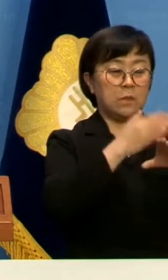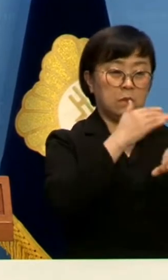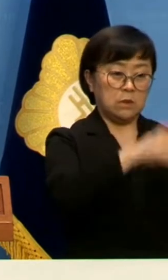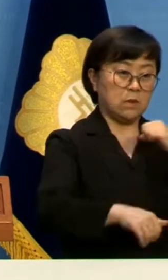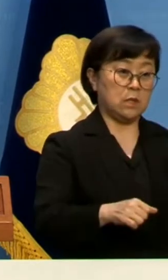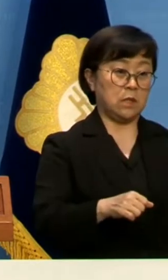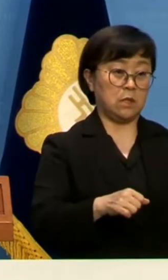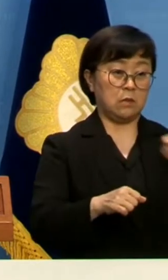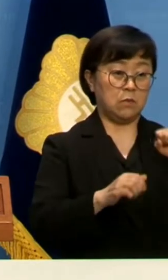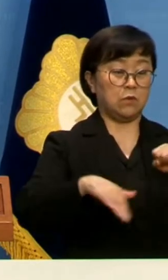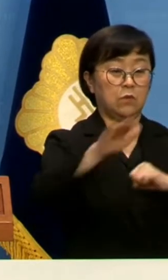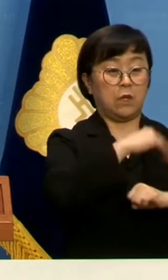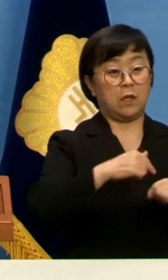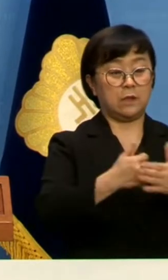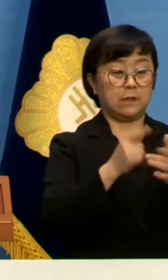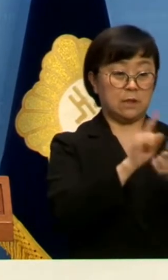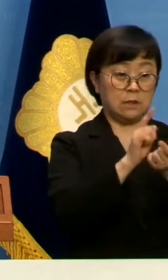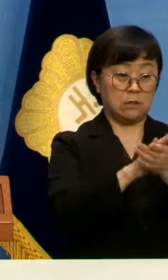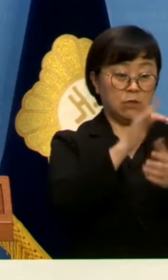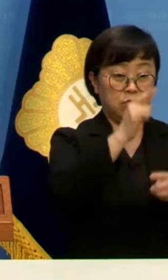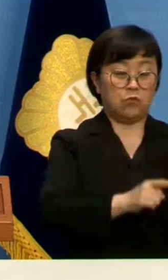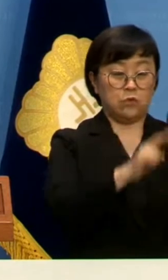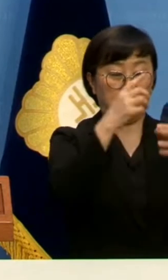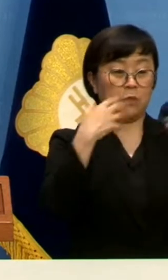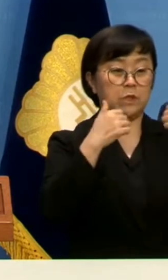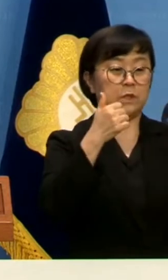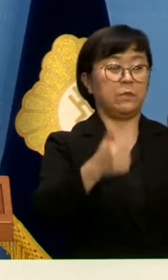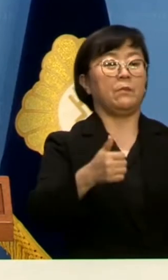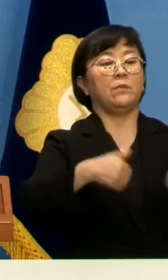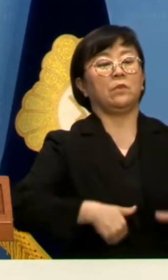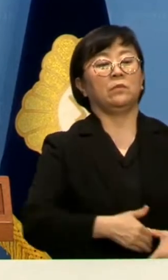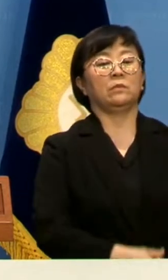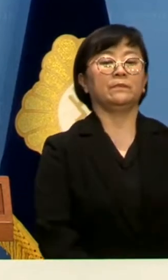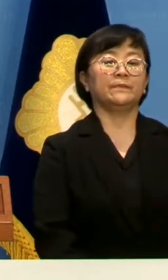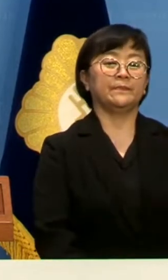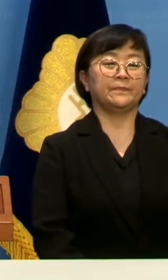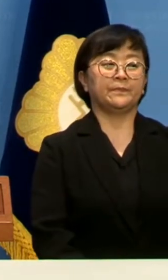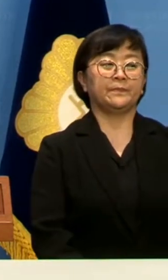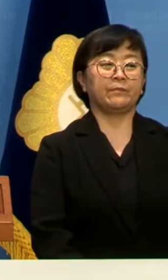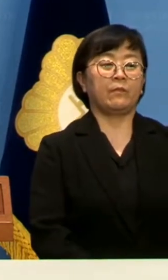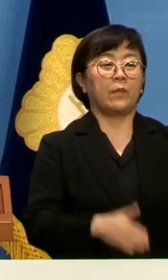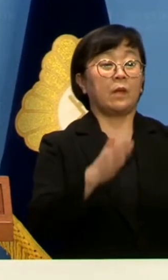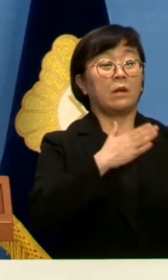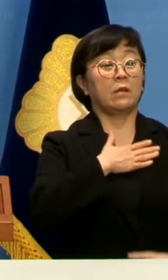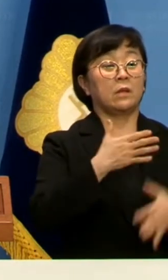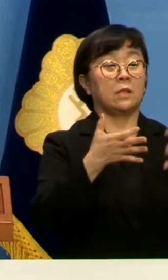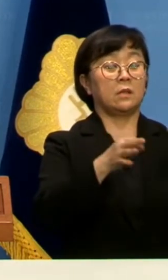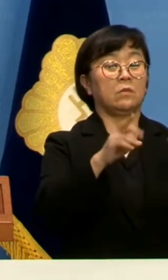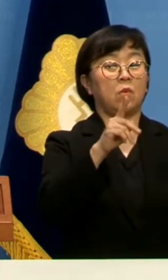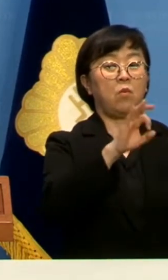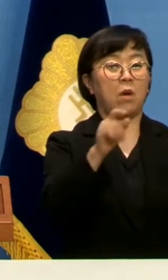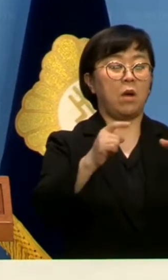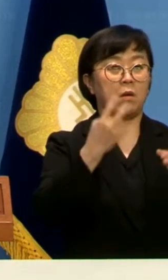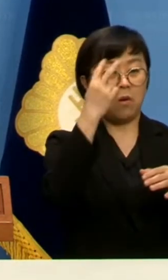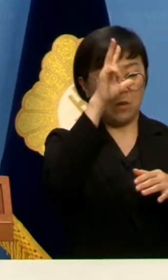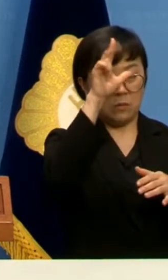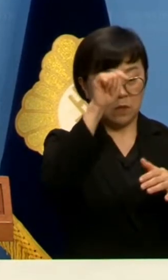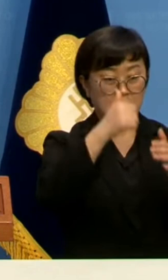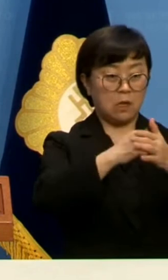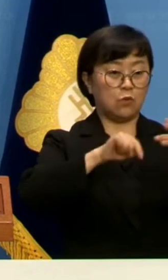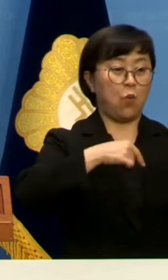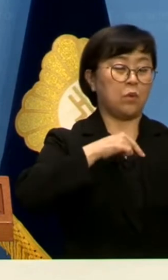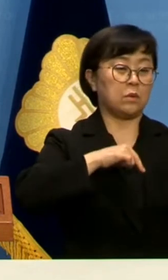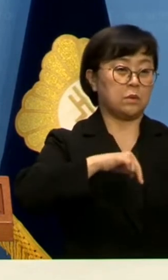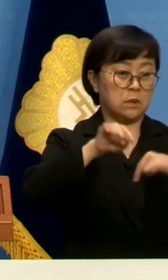민주주의의 힘으로 우리의 손으로 윤석열 정권을 심판할 것입니다. 저 김동완은 검찰 독재의 최전선에서